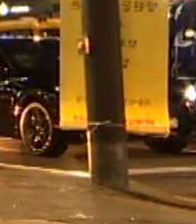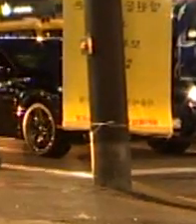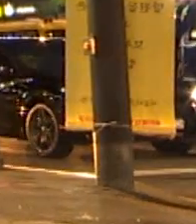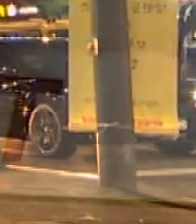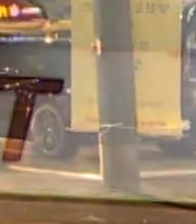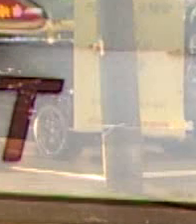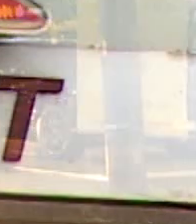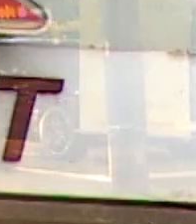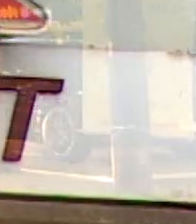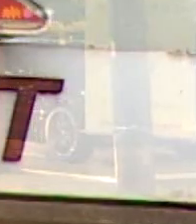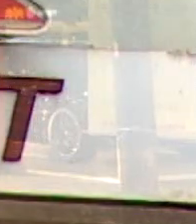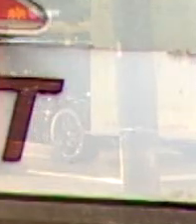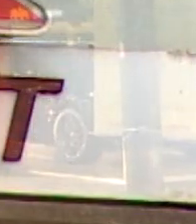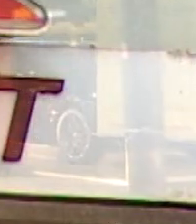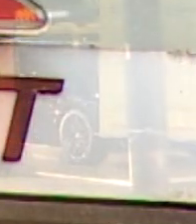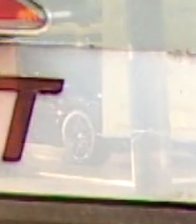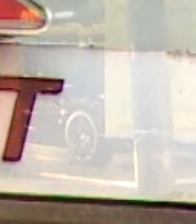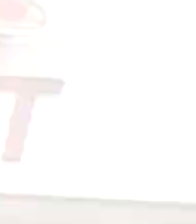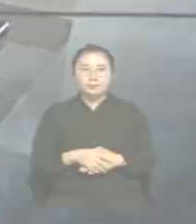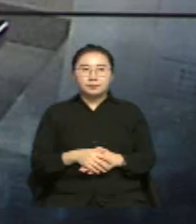서울경기 케이블 TV 천선입니다.